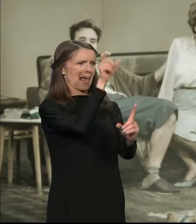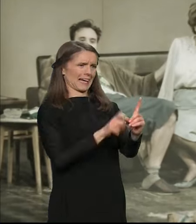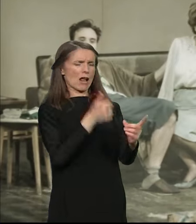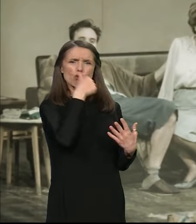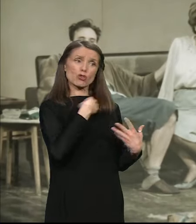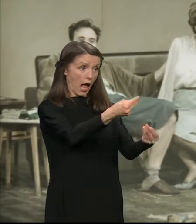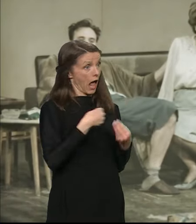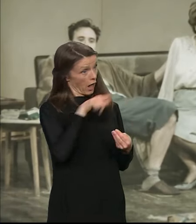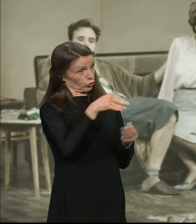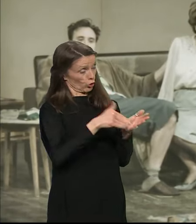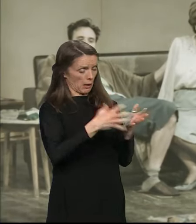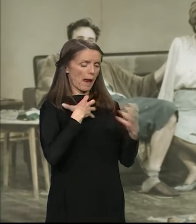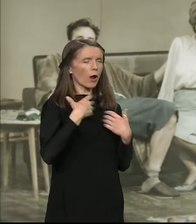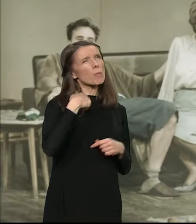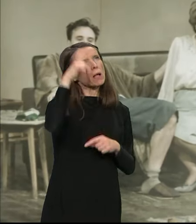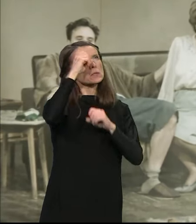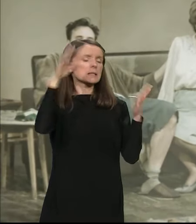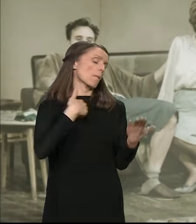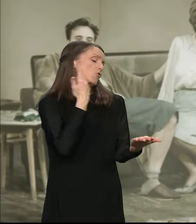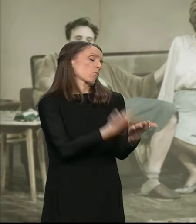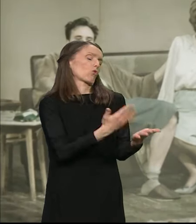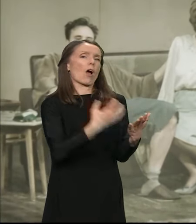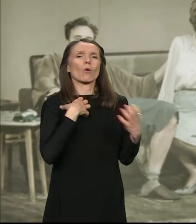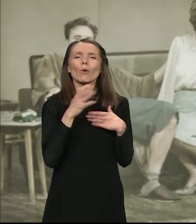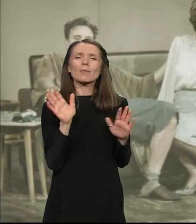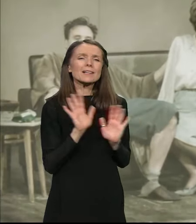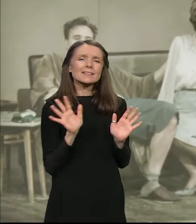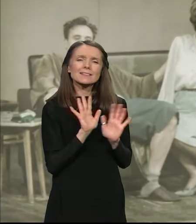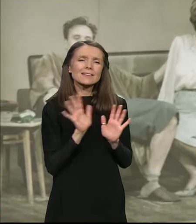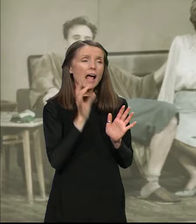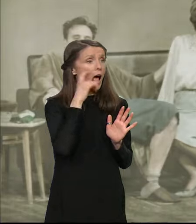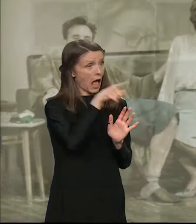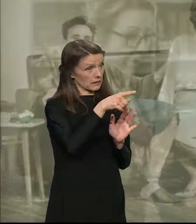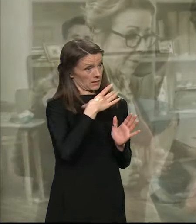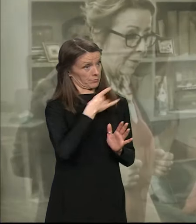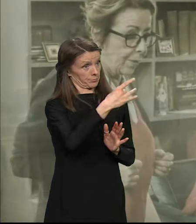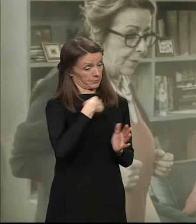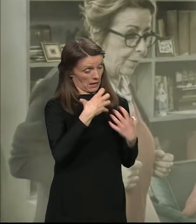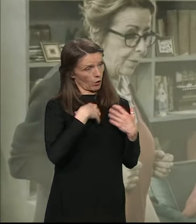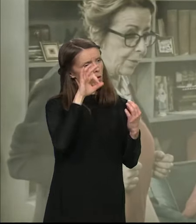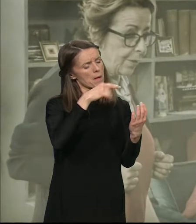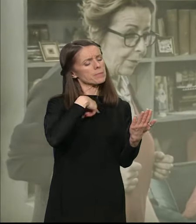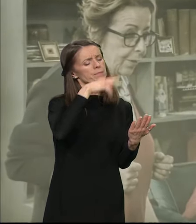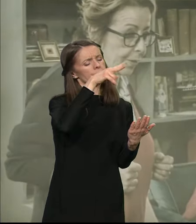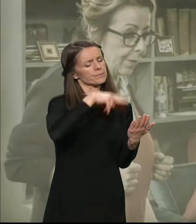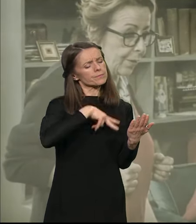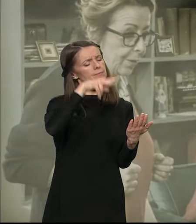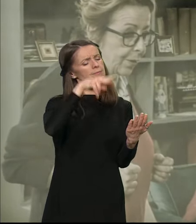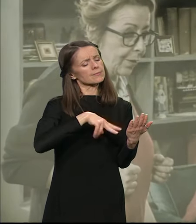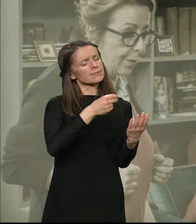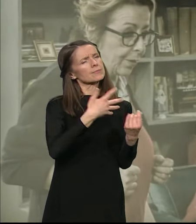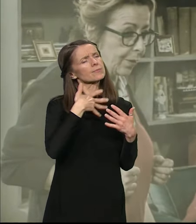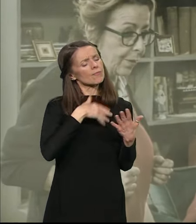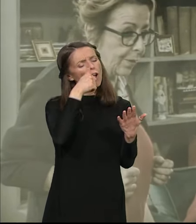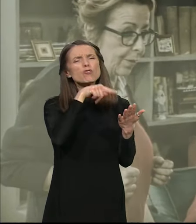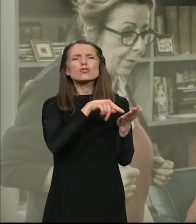ne. Nego samo platite kroz tekst, kroz delo, postupke,